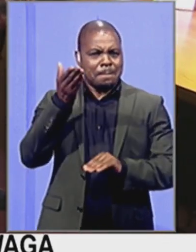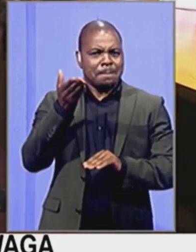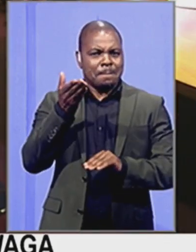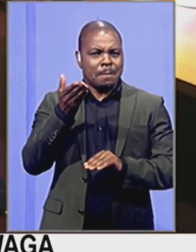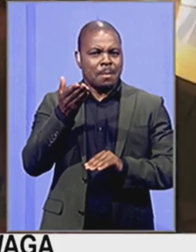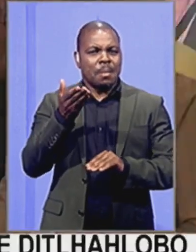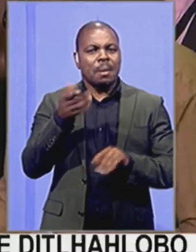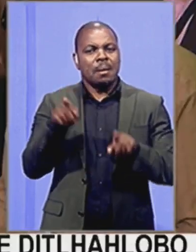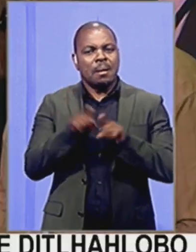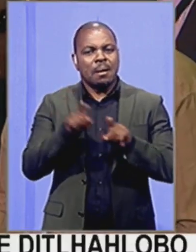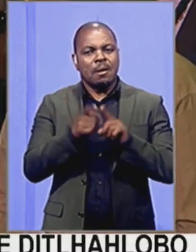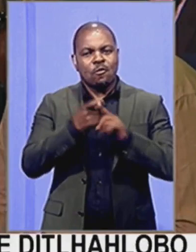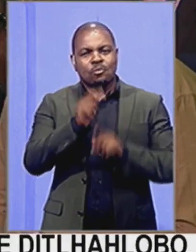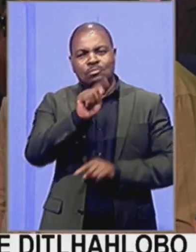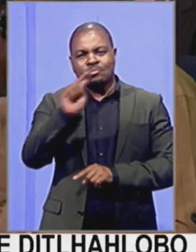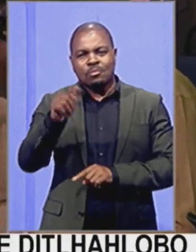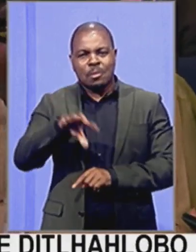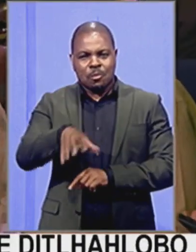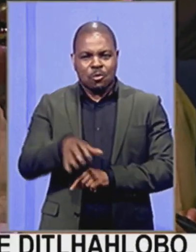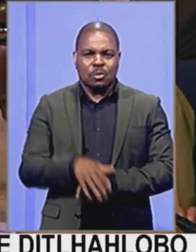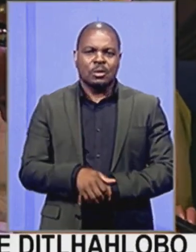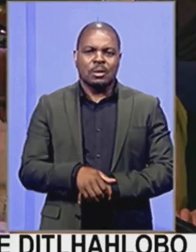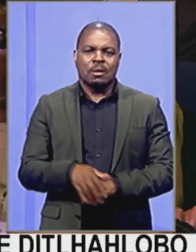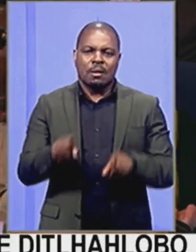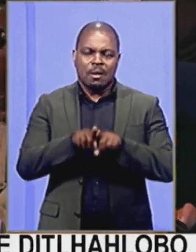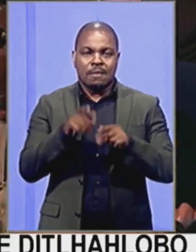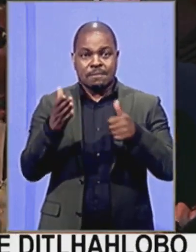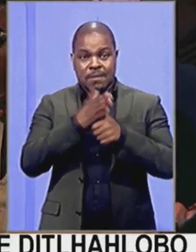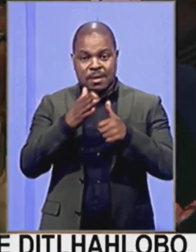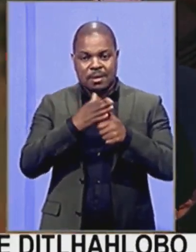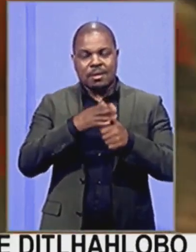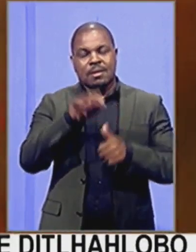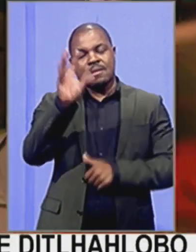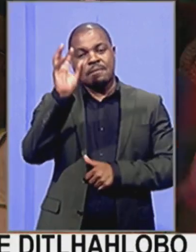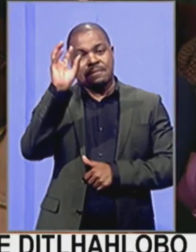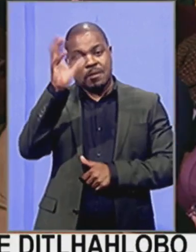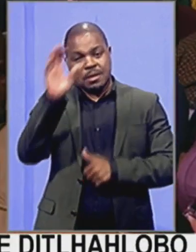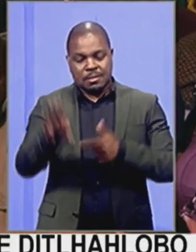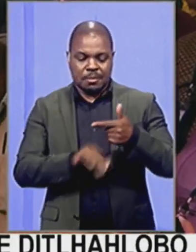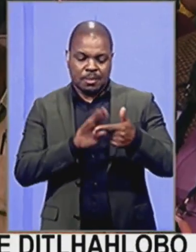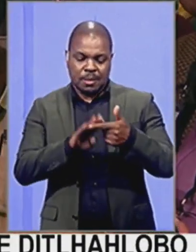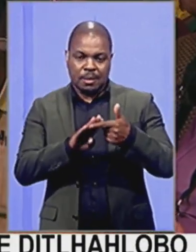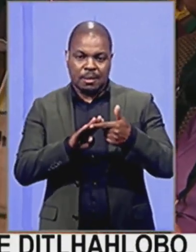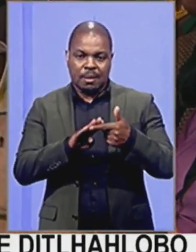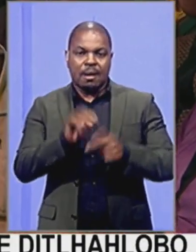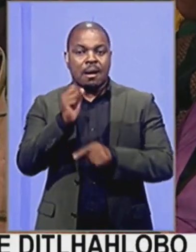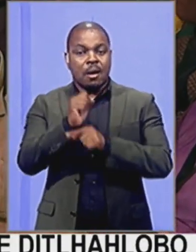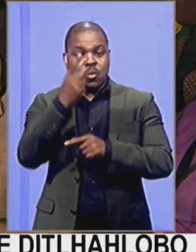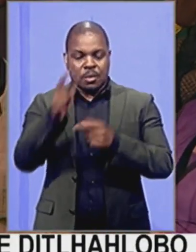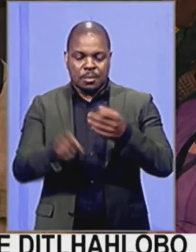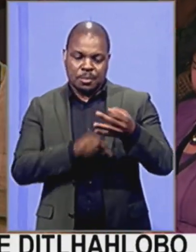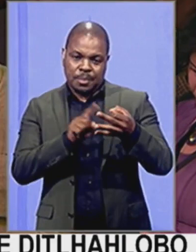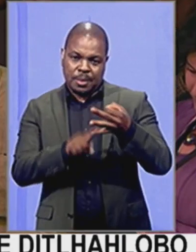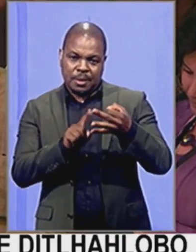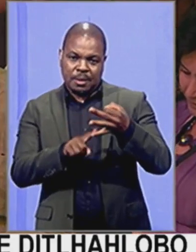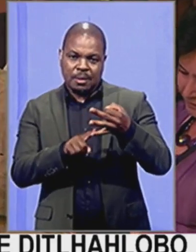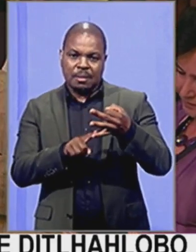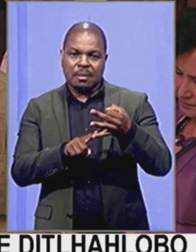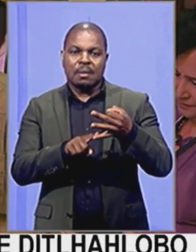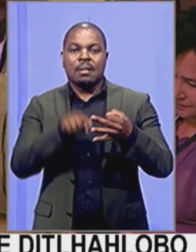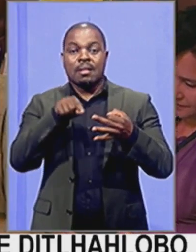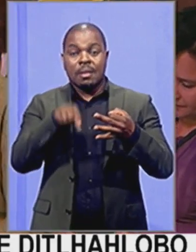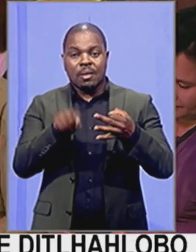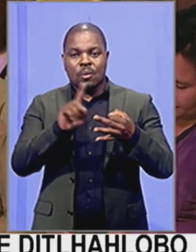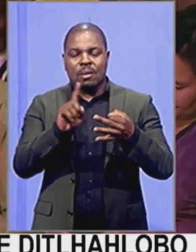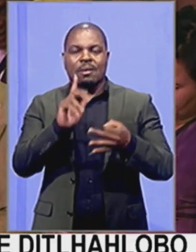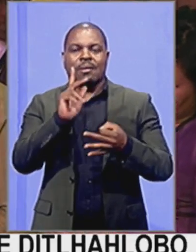mo go di province go thomile go ba Freystata ba mathomo ba latella ke Gauteng la ba raro ba re ba boneng fa le